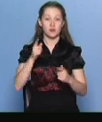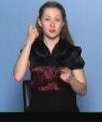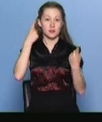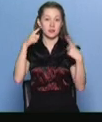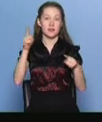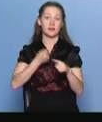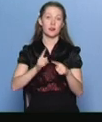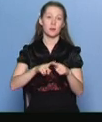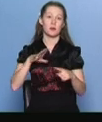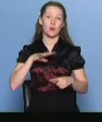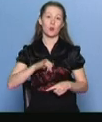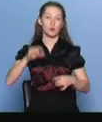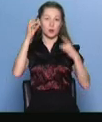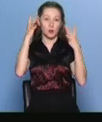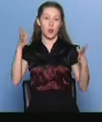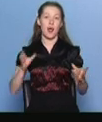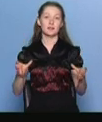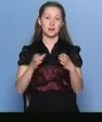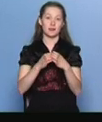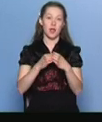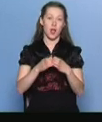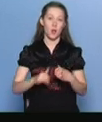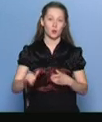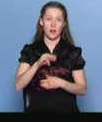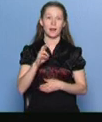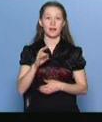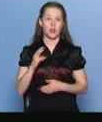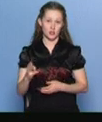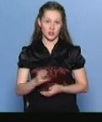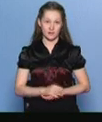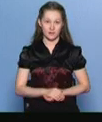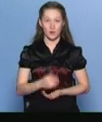Центра удмуртской культуры стала ассоциация «Удмурт-Кинеш».